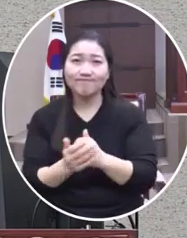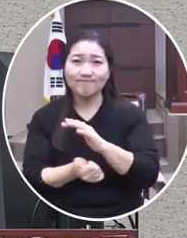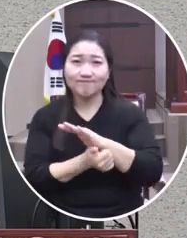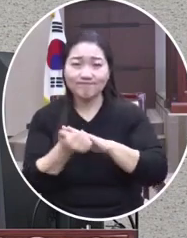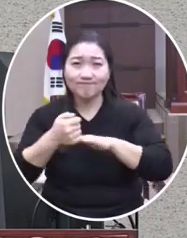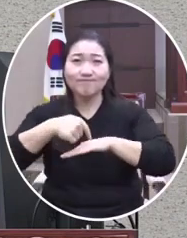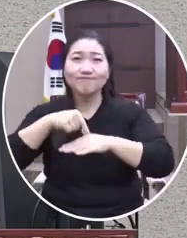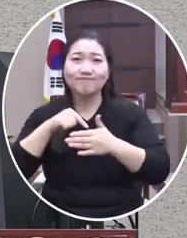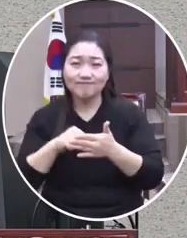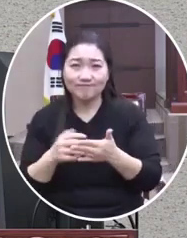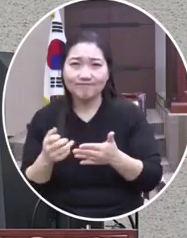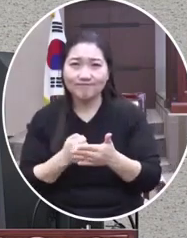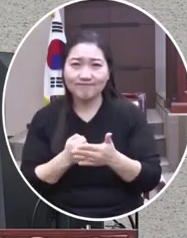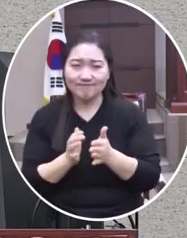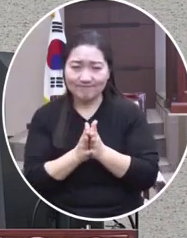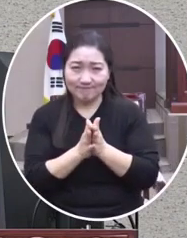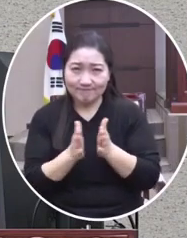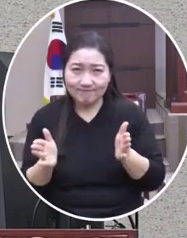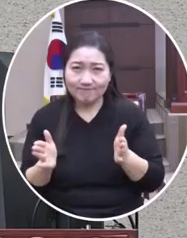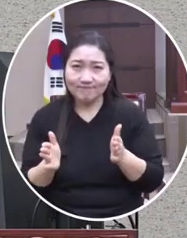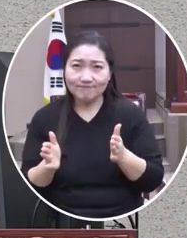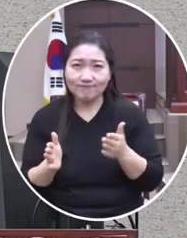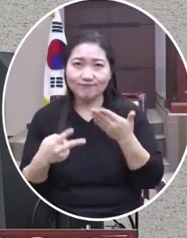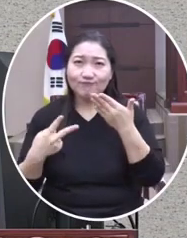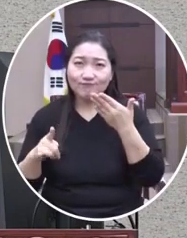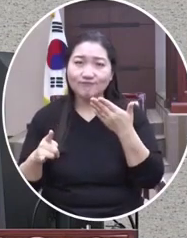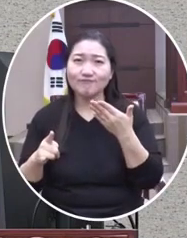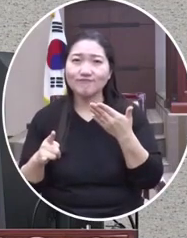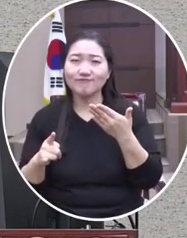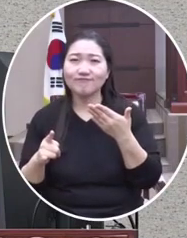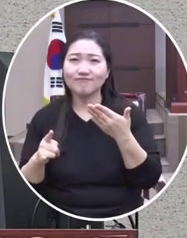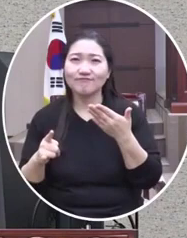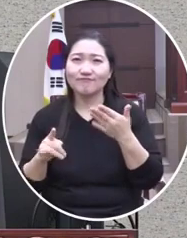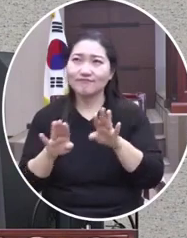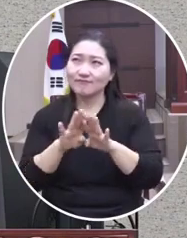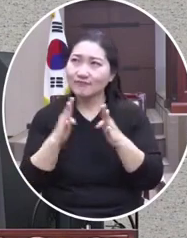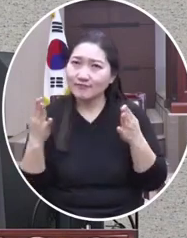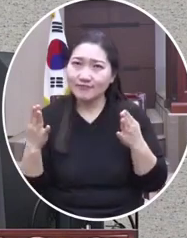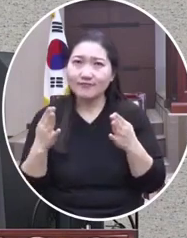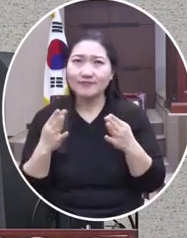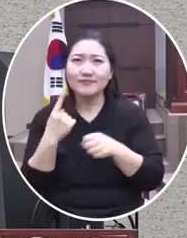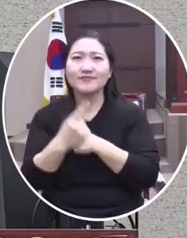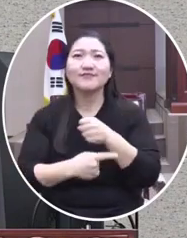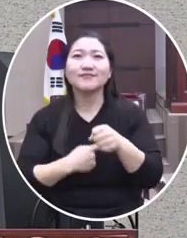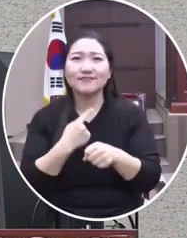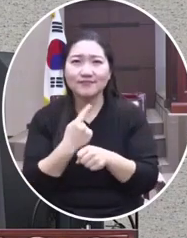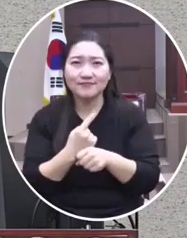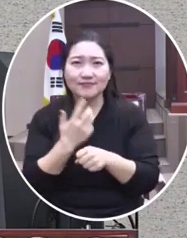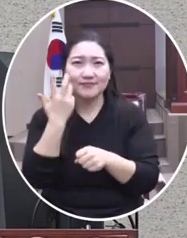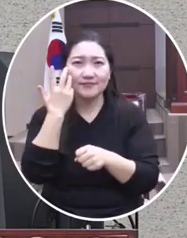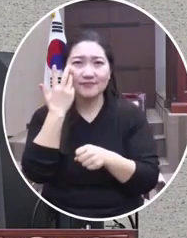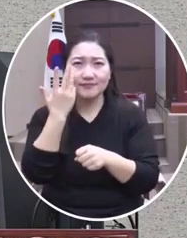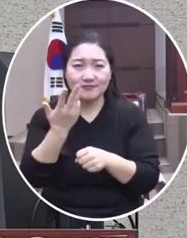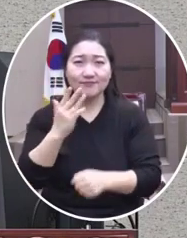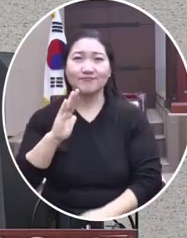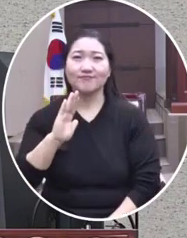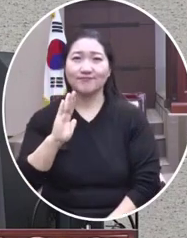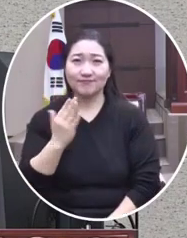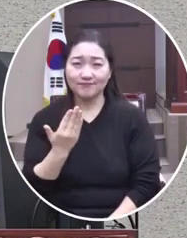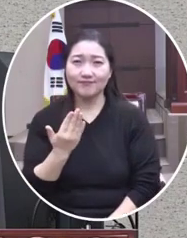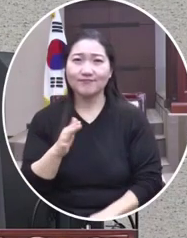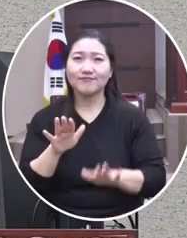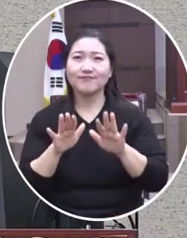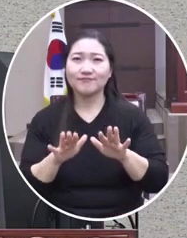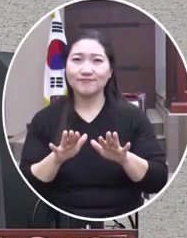마음으로 의욕적으로 시작한 제대 의회가 개원한지 어느덧 1년 8개월여가